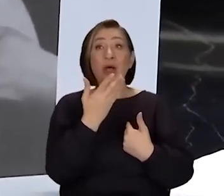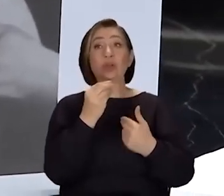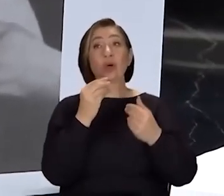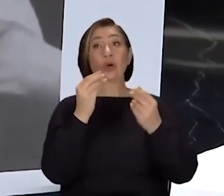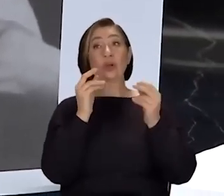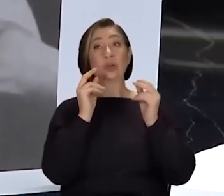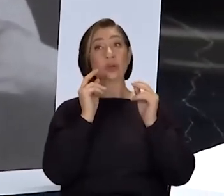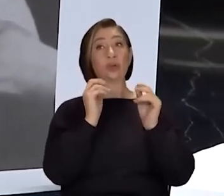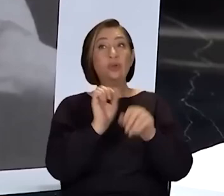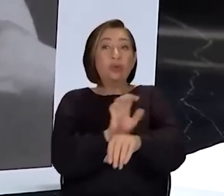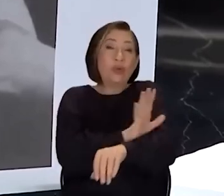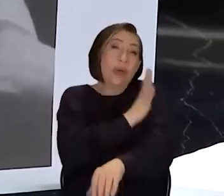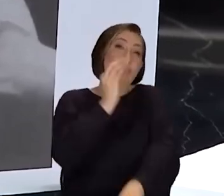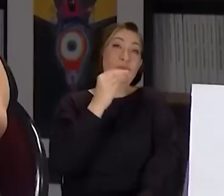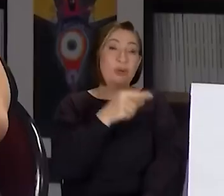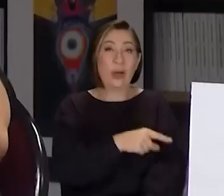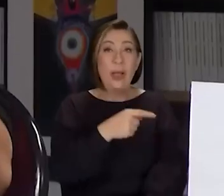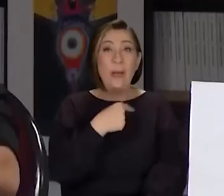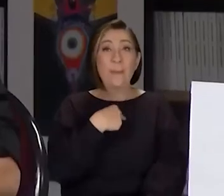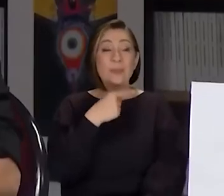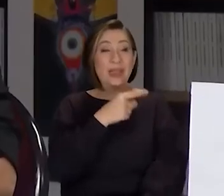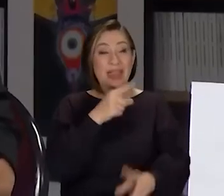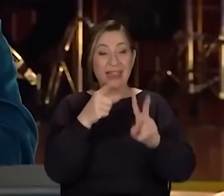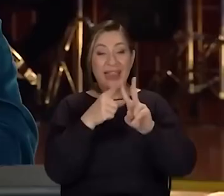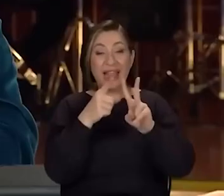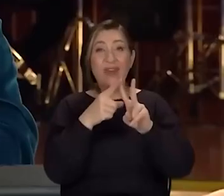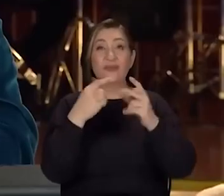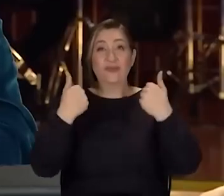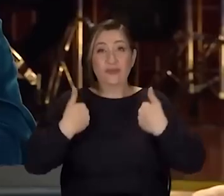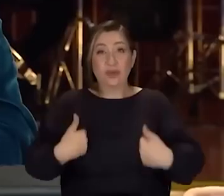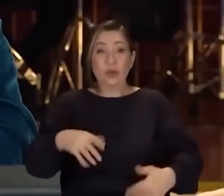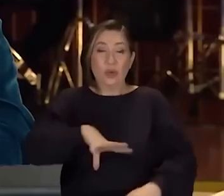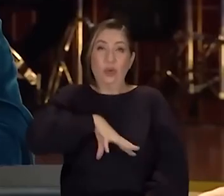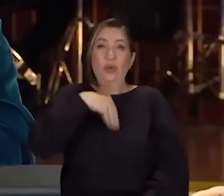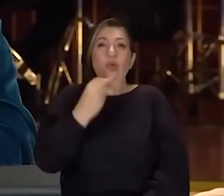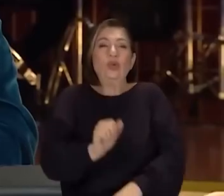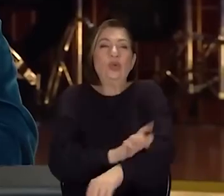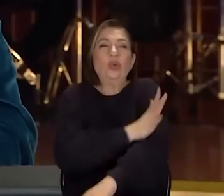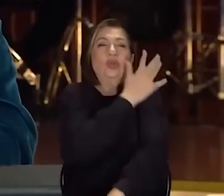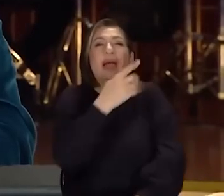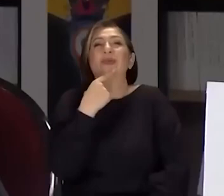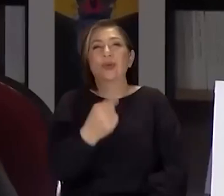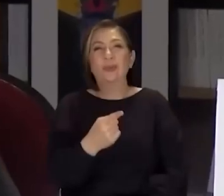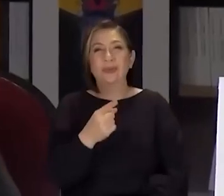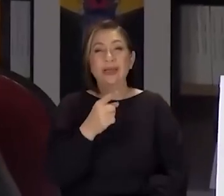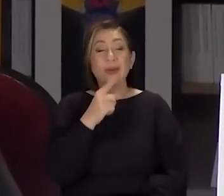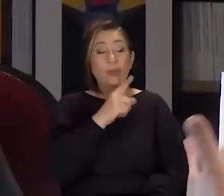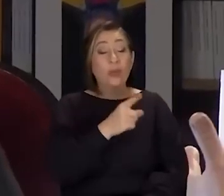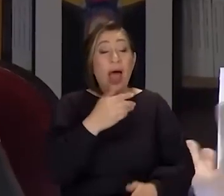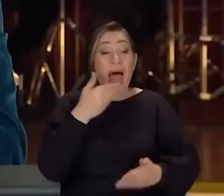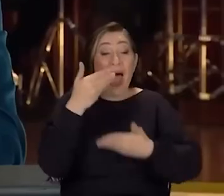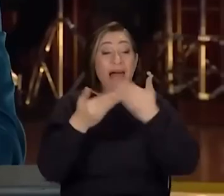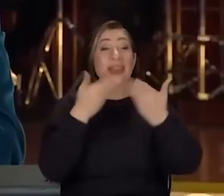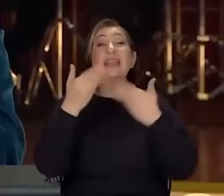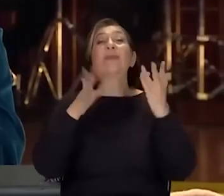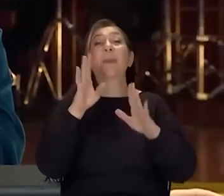da muazzamdır. Duyguların çocuğu. Muazzam. Ben ona Neandertal vücudunda duygusal diyorum çok. Hiç çünkü bunu ifade